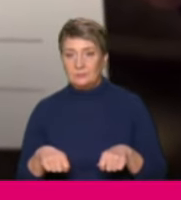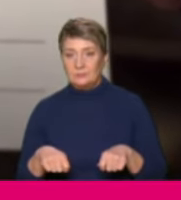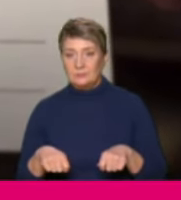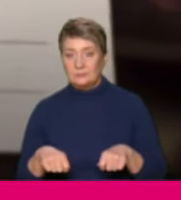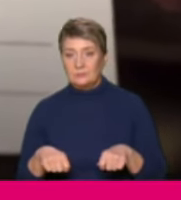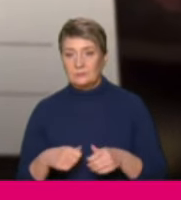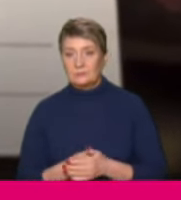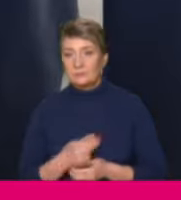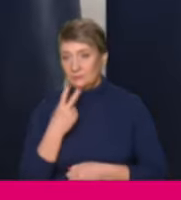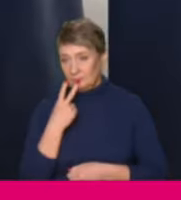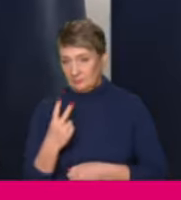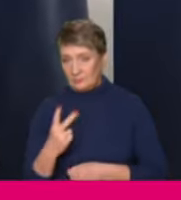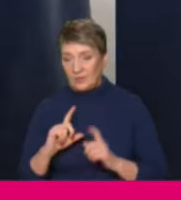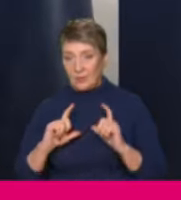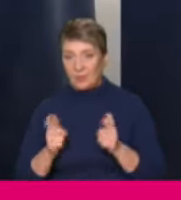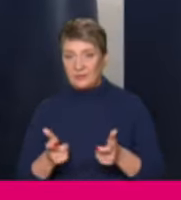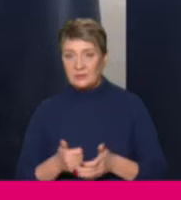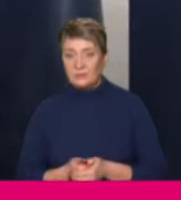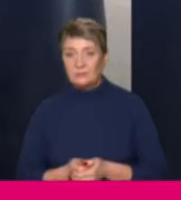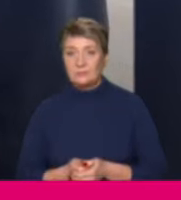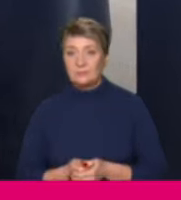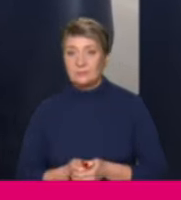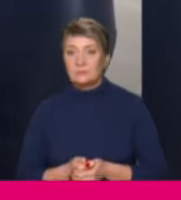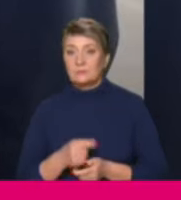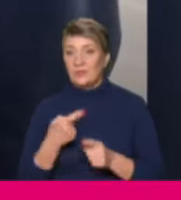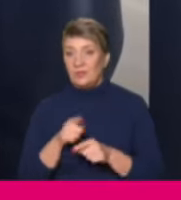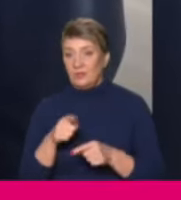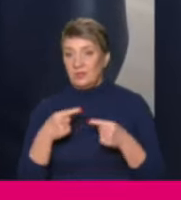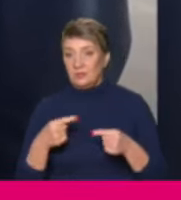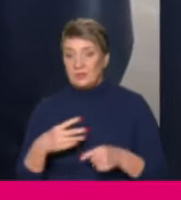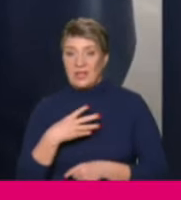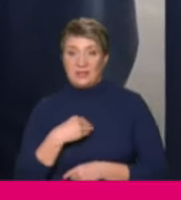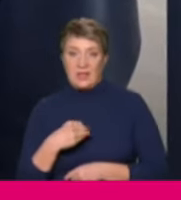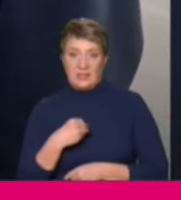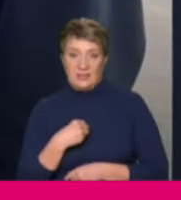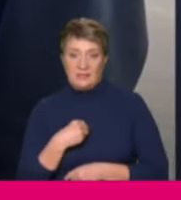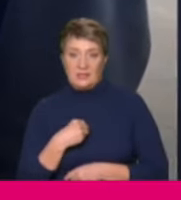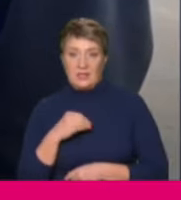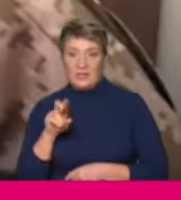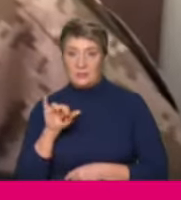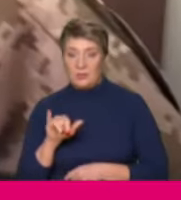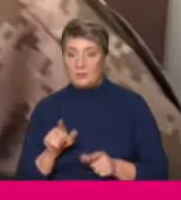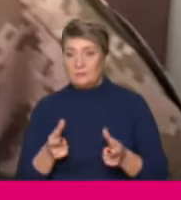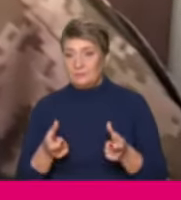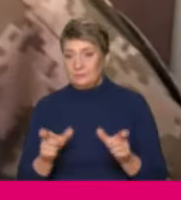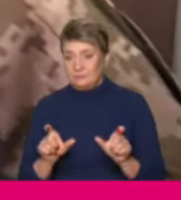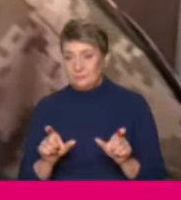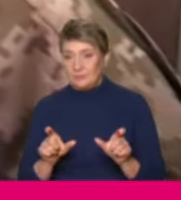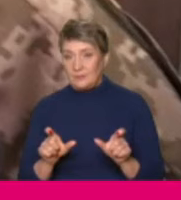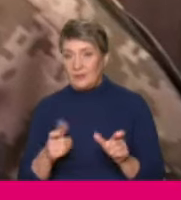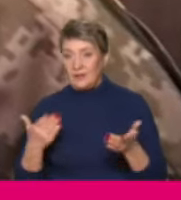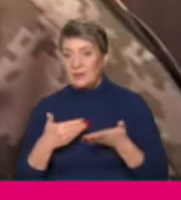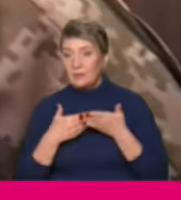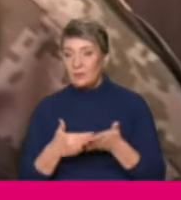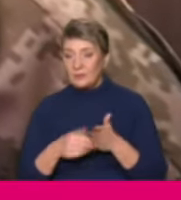продають ось, бачите, що показують, повістка. Так от дивіться, ця штука. На Львівщині Служба безпеки України заблокувала вайбер-канал, який допомагав